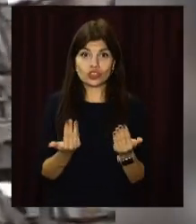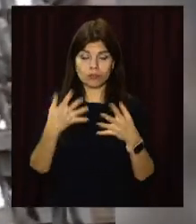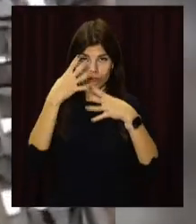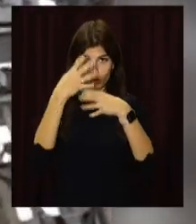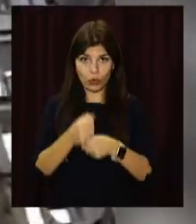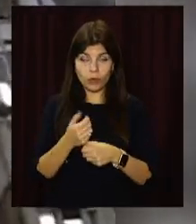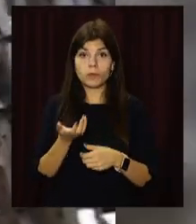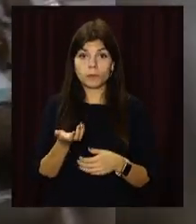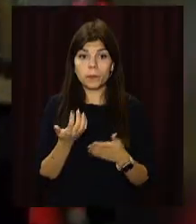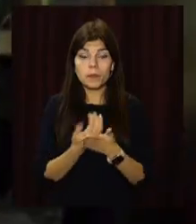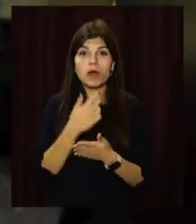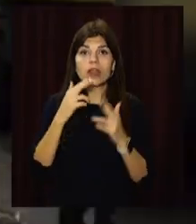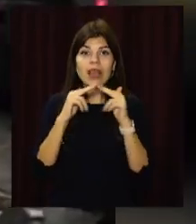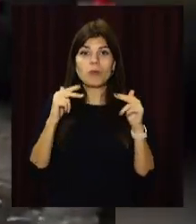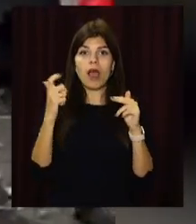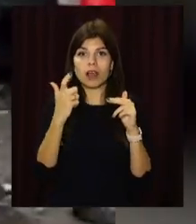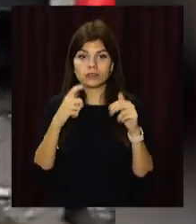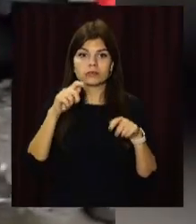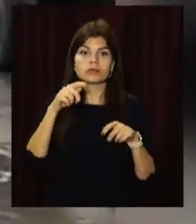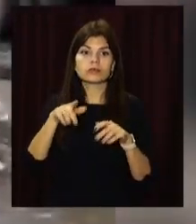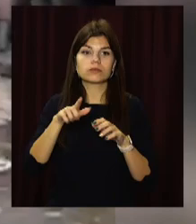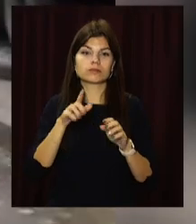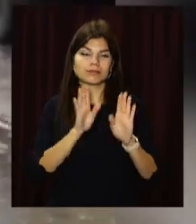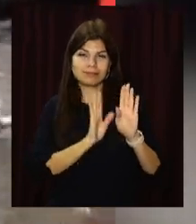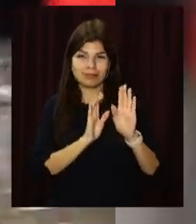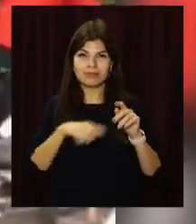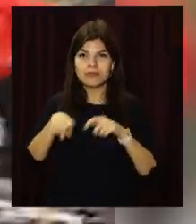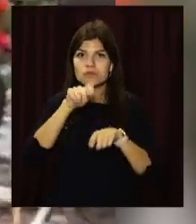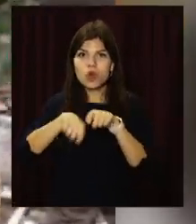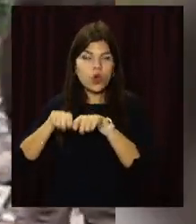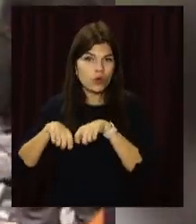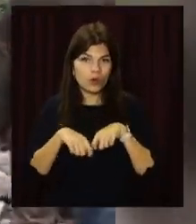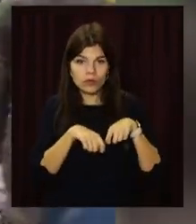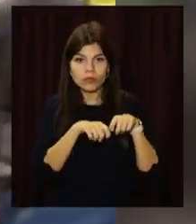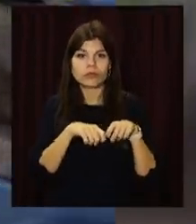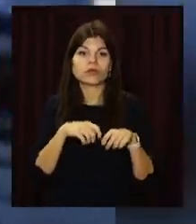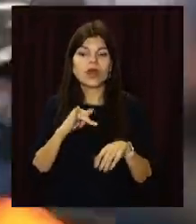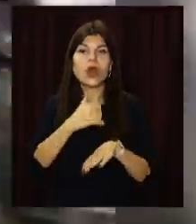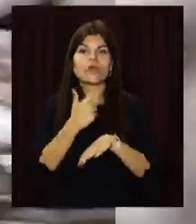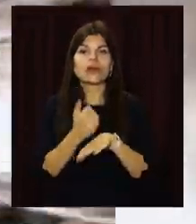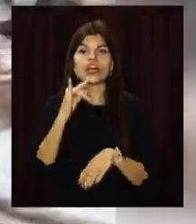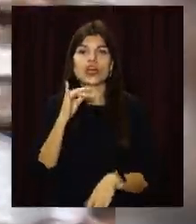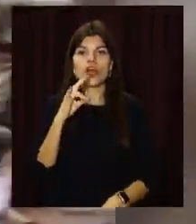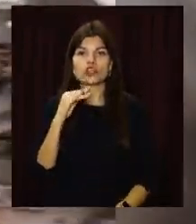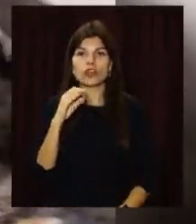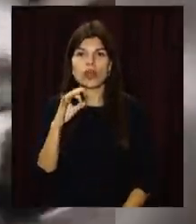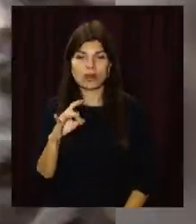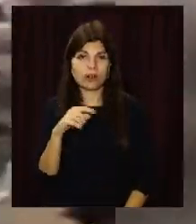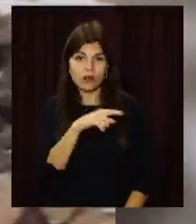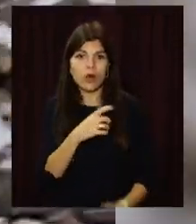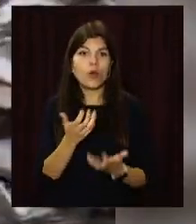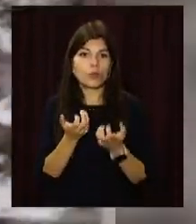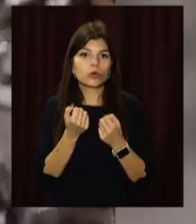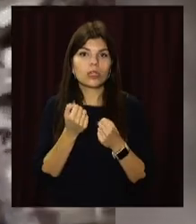троє працівників Дніпрогазу. Експерший заступник керівника підприємства Максим Сорокін та головний інженер Сергій Бачурин